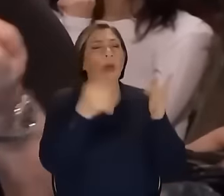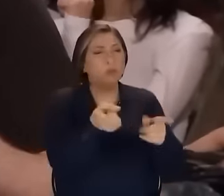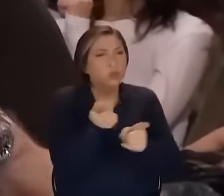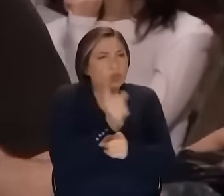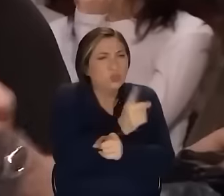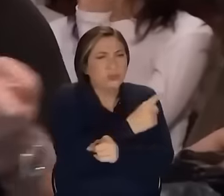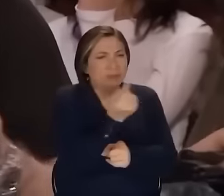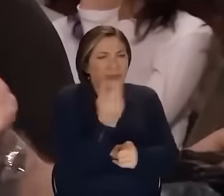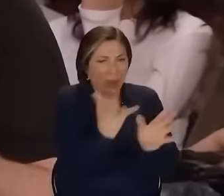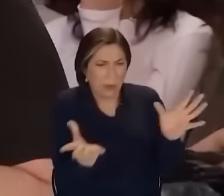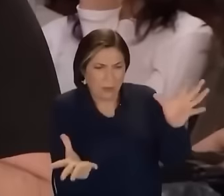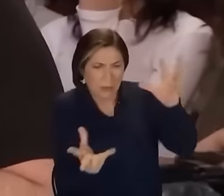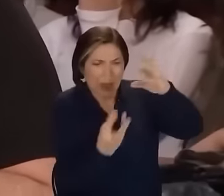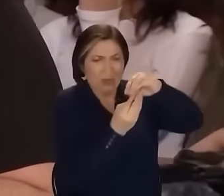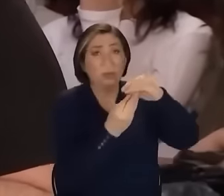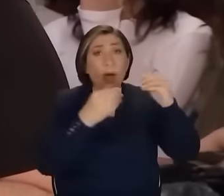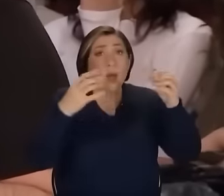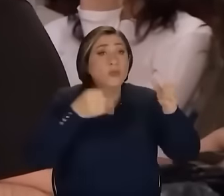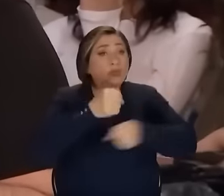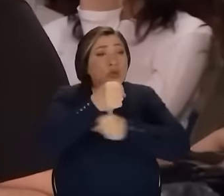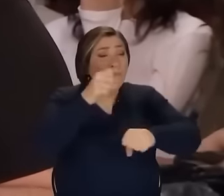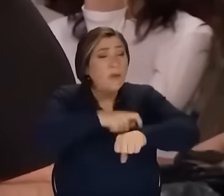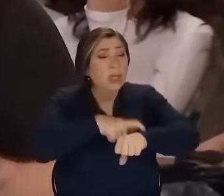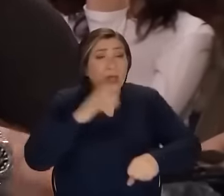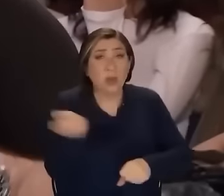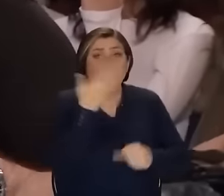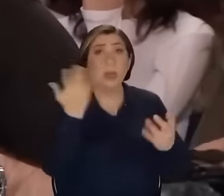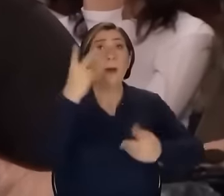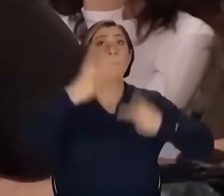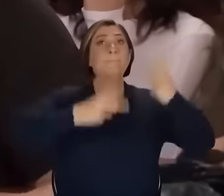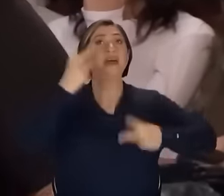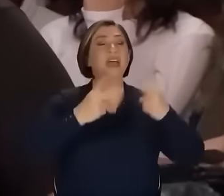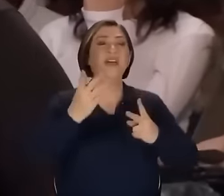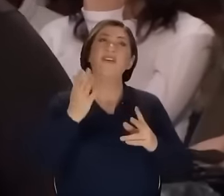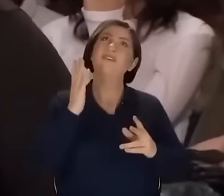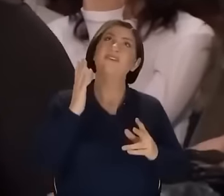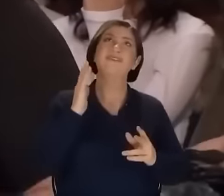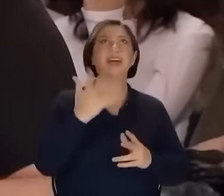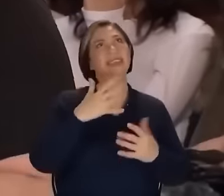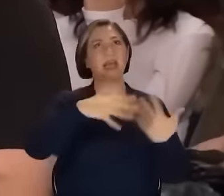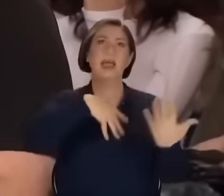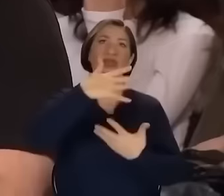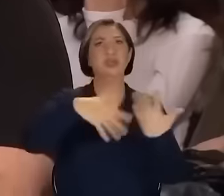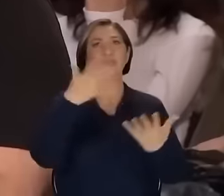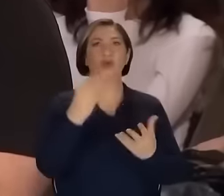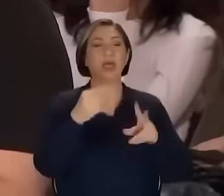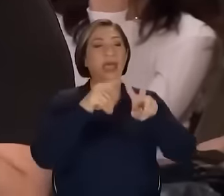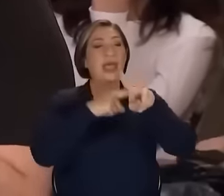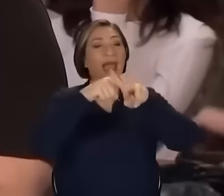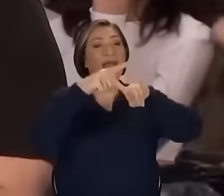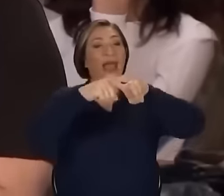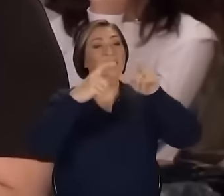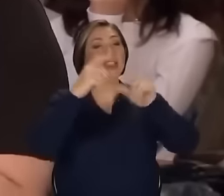türleri birleştirme mücadelesinde vakit geçiriyorum ki bazen fazla karışık oluyor. Yani Yahşi